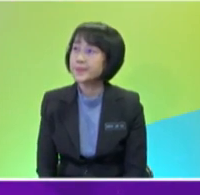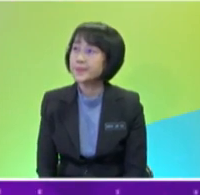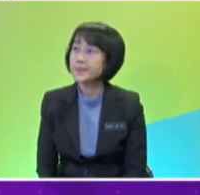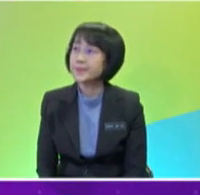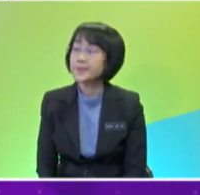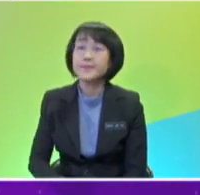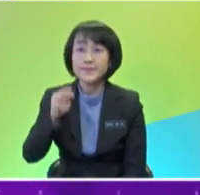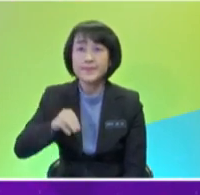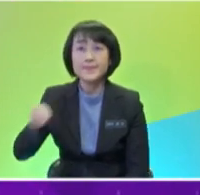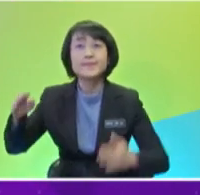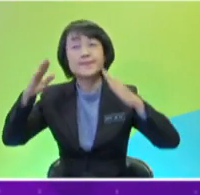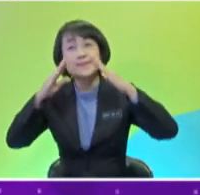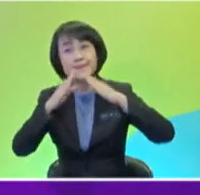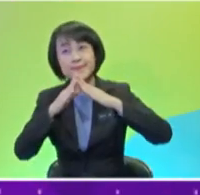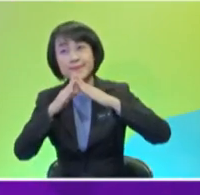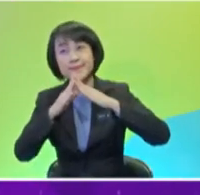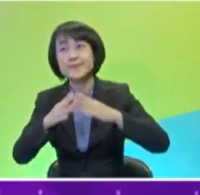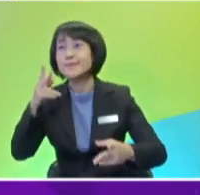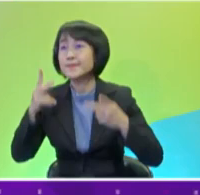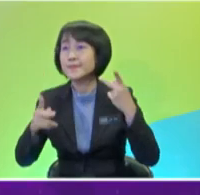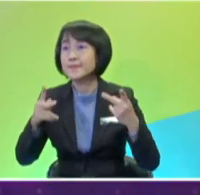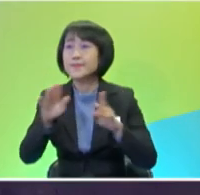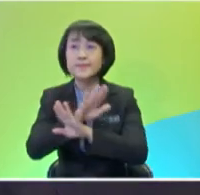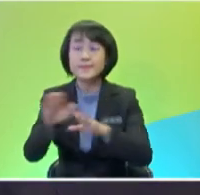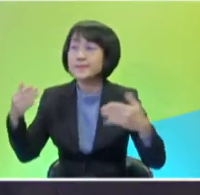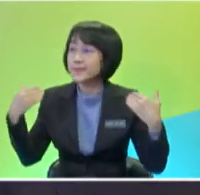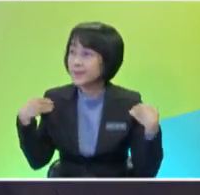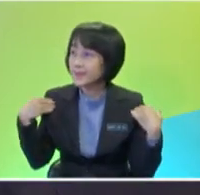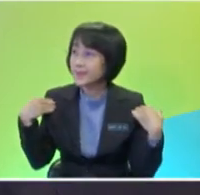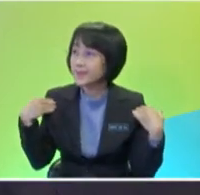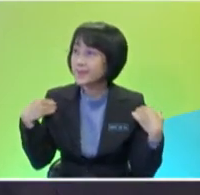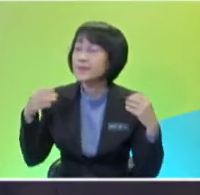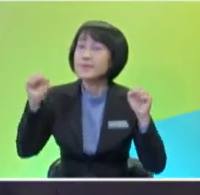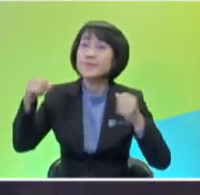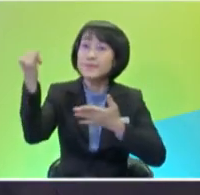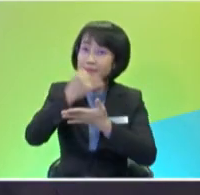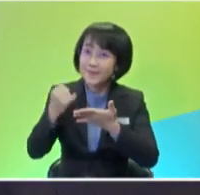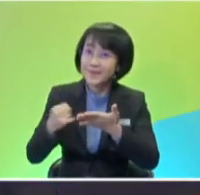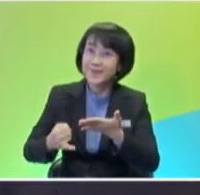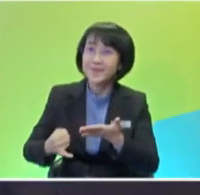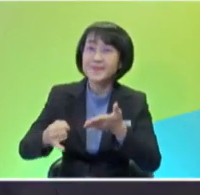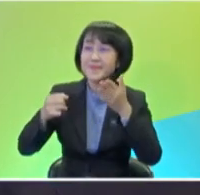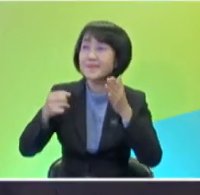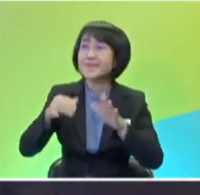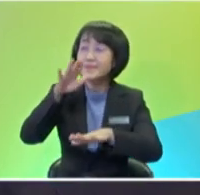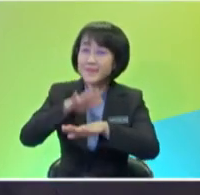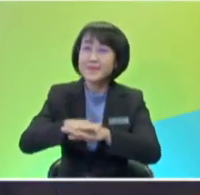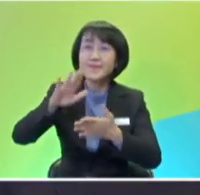di rumah ya kalau tak ada rangkaian kertas nih Boleh juga lukis orang lidi ke atas kertas